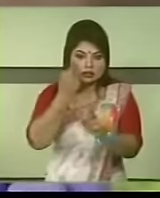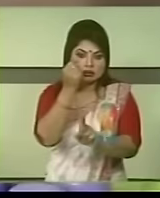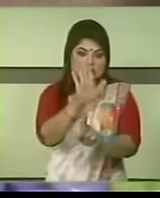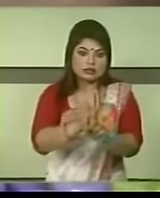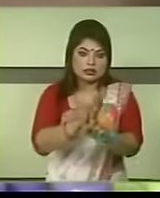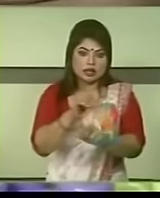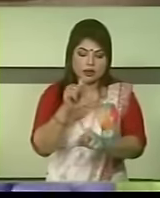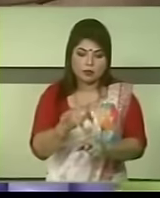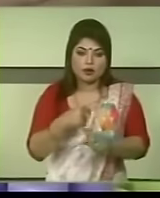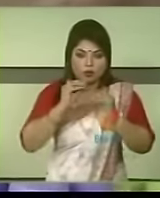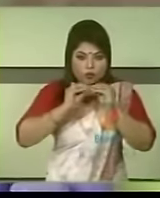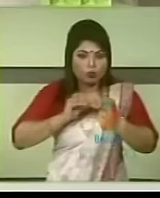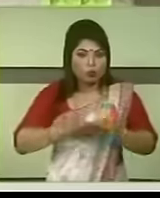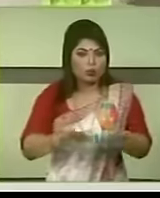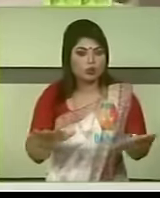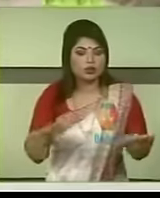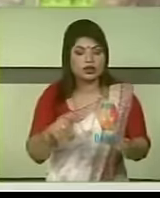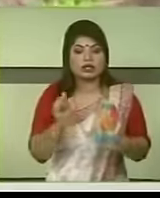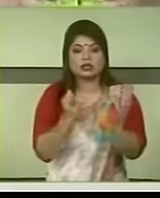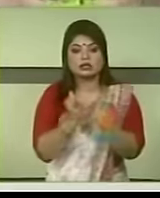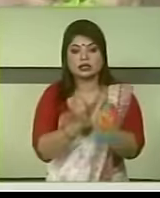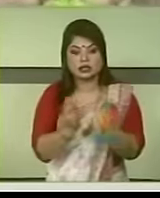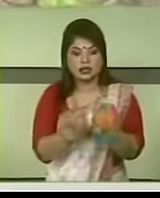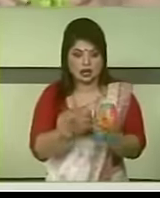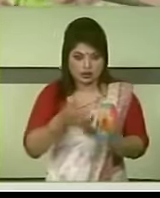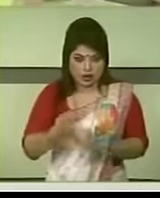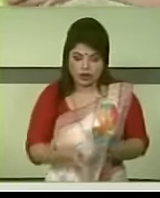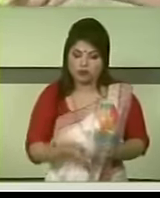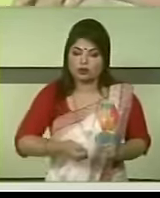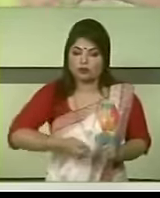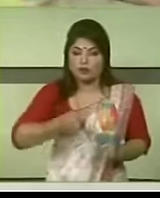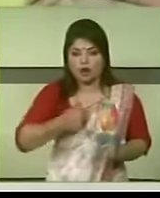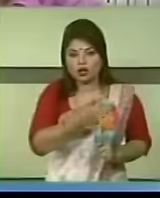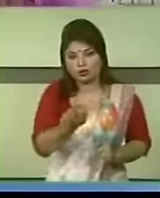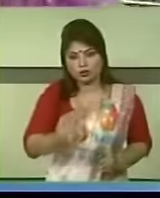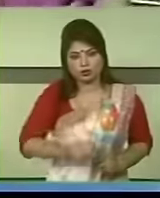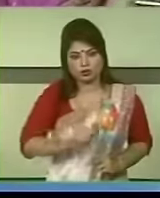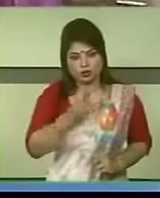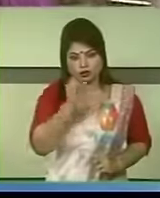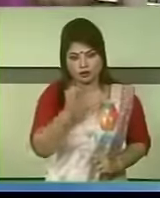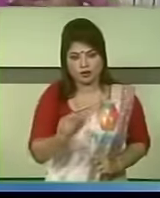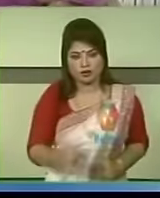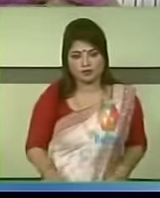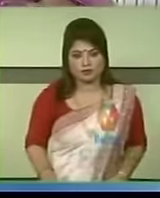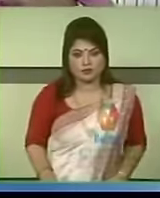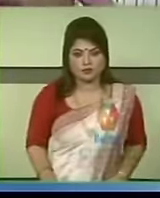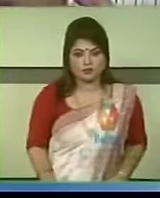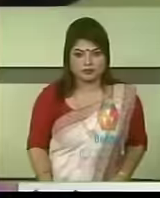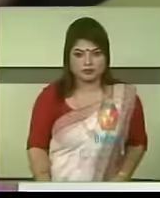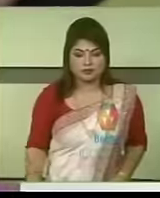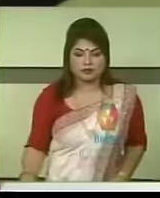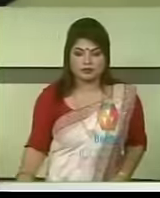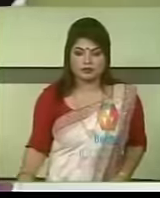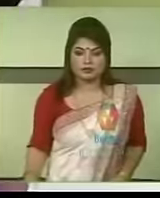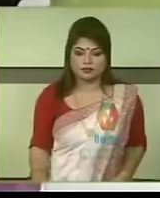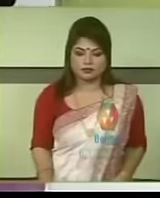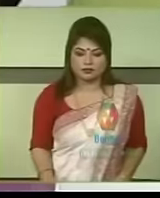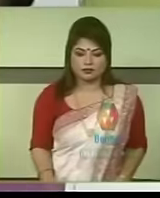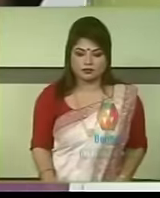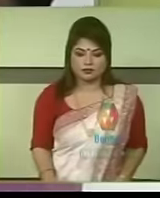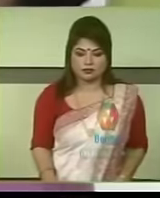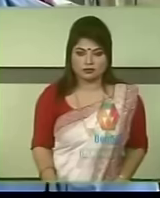যেভাবে ঘটছে তাতে প্রধানমন্ত্রীর ঘোষণাকে বাস্তবসম্মত বলেই মনে করেন অটিজম নিয়ে কাজ করা বিএসএমএমইউর সাবেক উপাচার্য অধ্যাপক ডক্টর